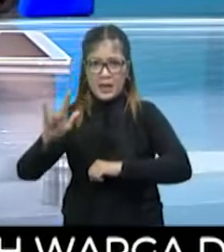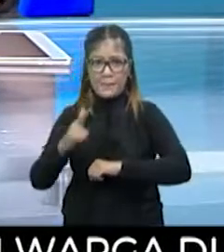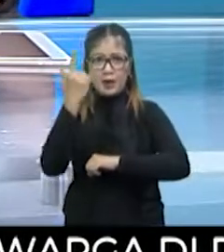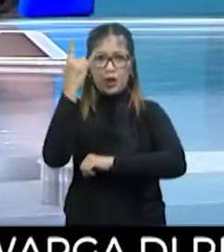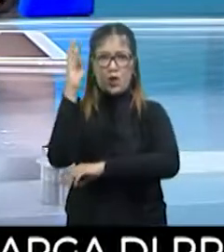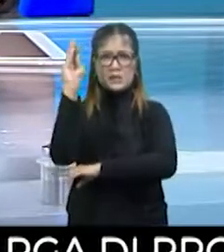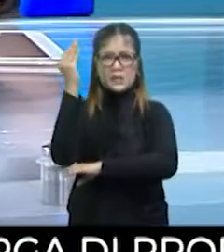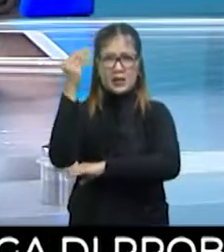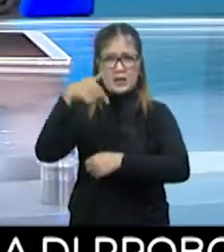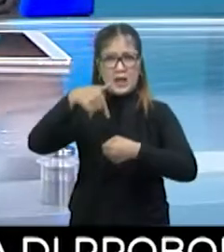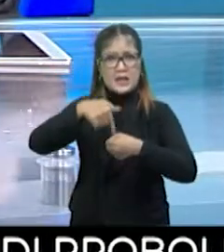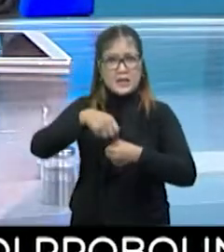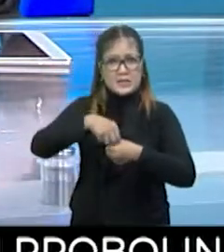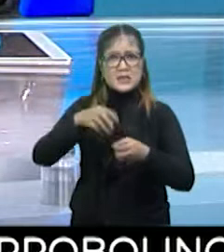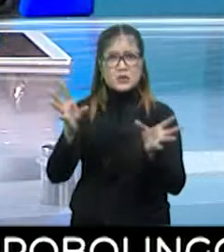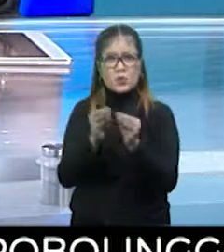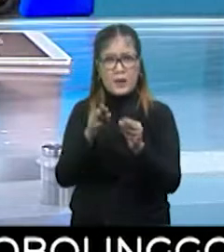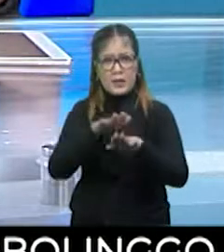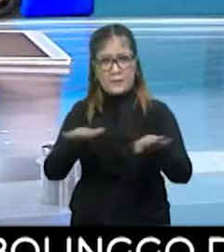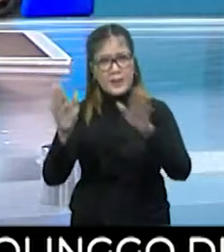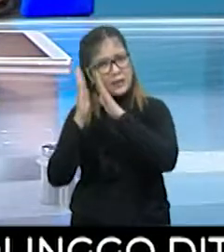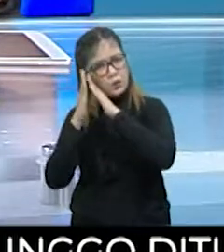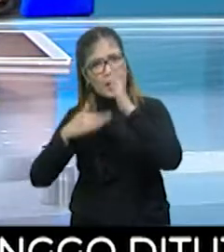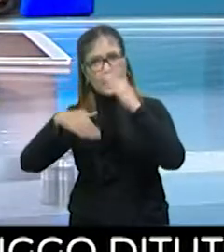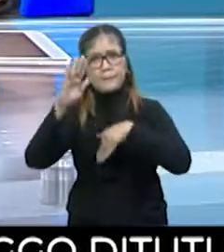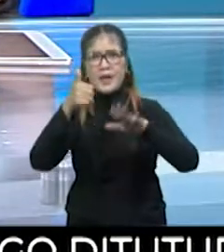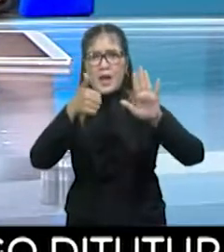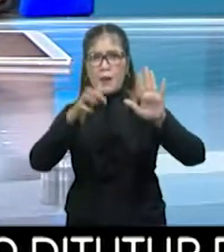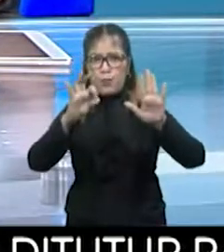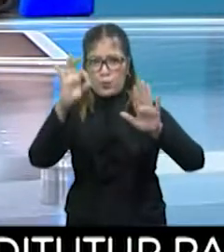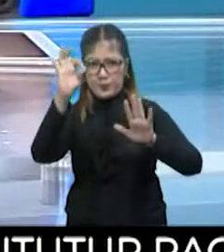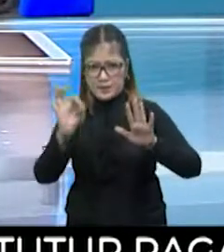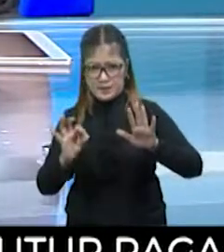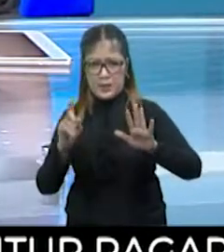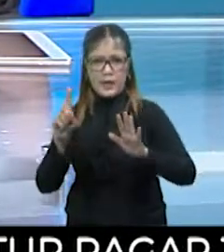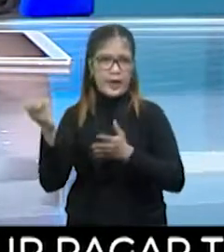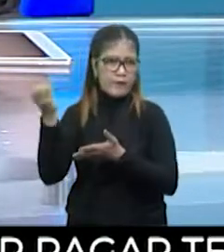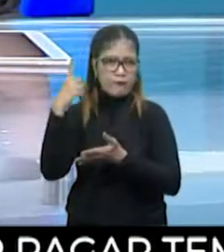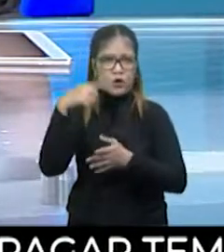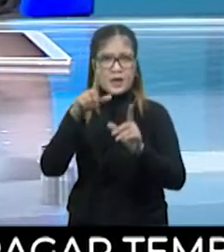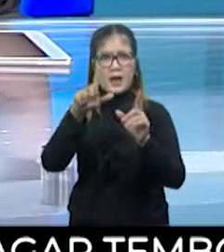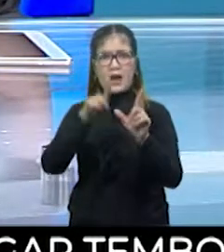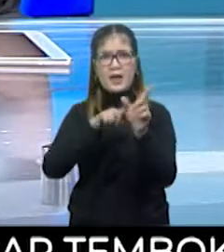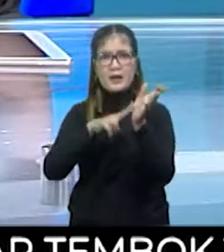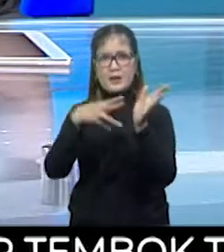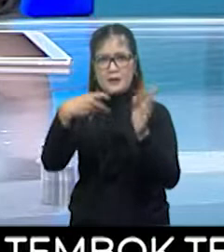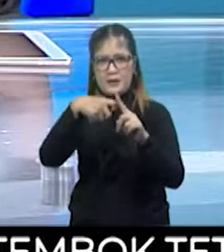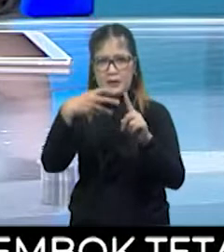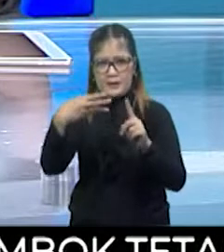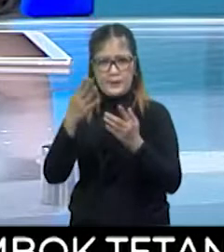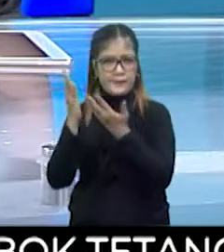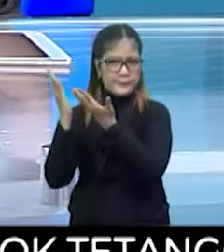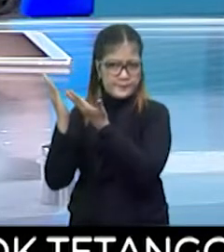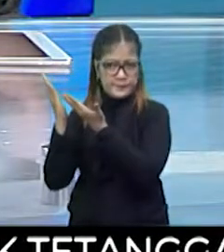Angka keterisian tempat tidur melebihi 60%. Berikut laporan Lide ke Utsiki bersama juru kamera Sugi Cahyadi dan Irfan